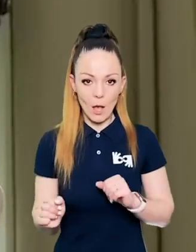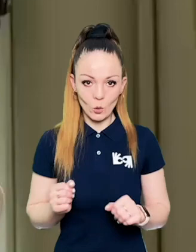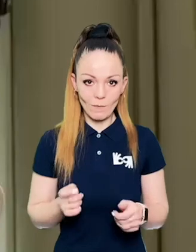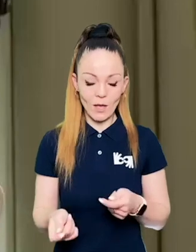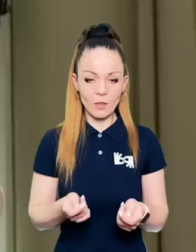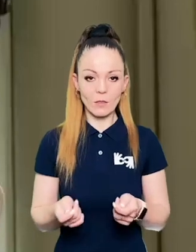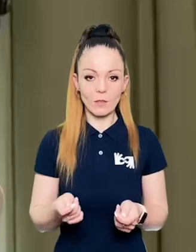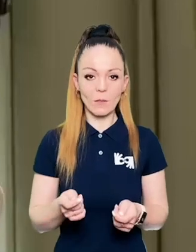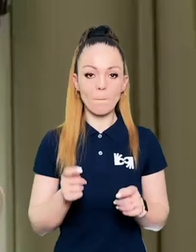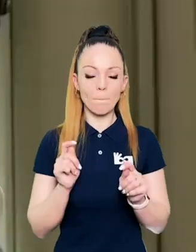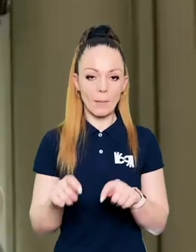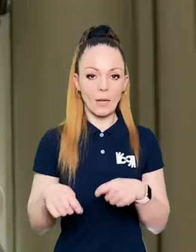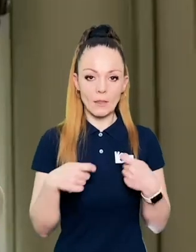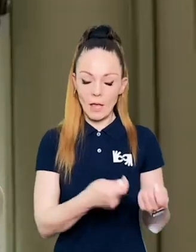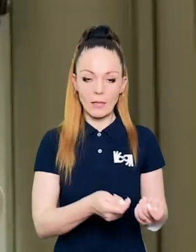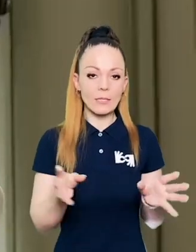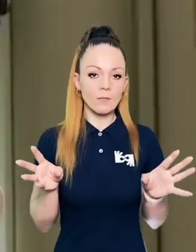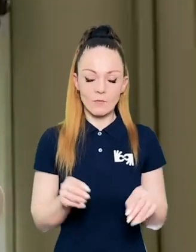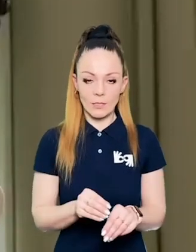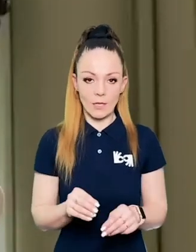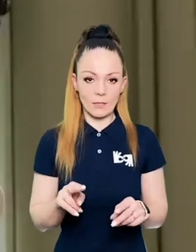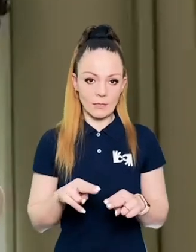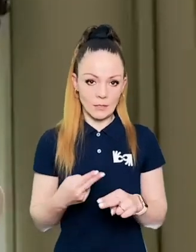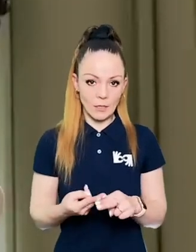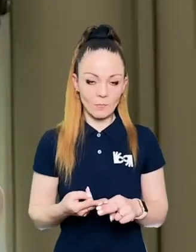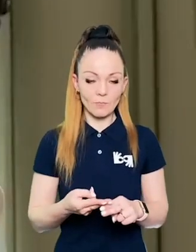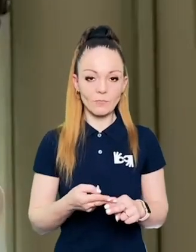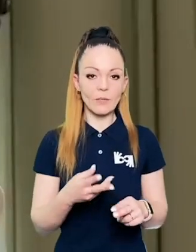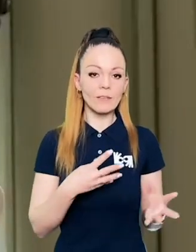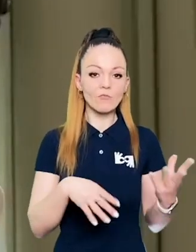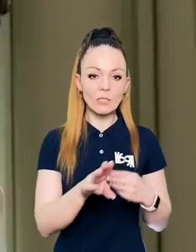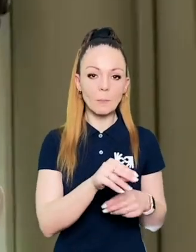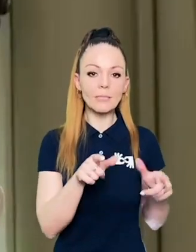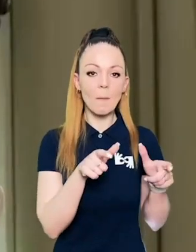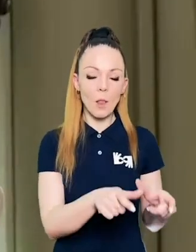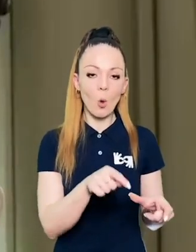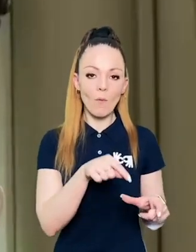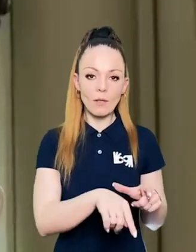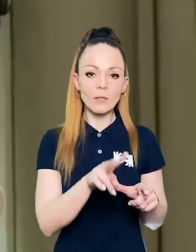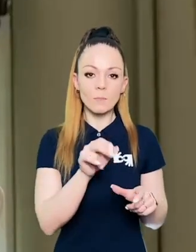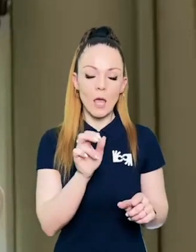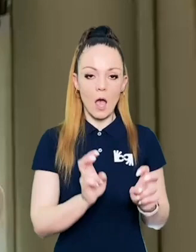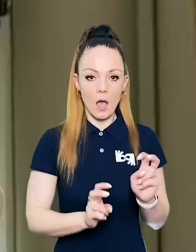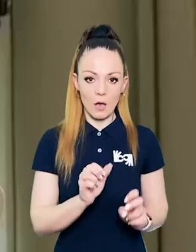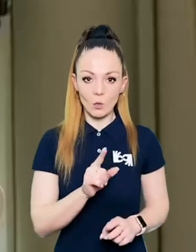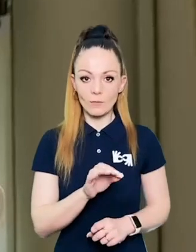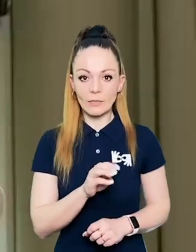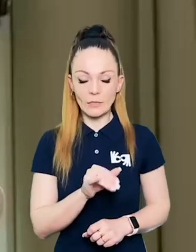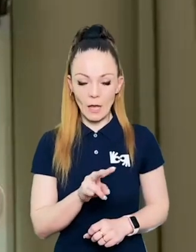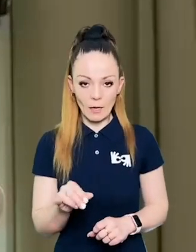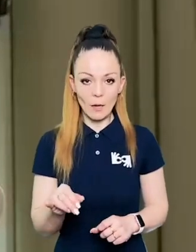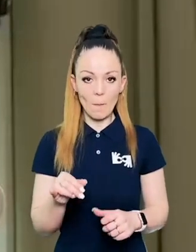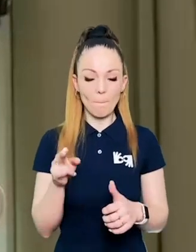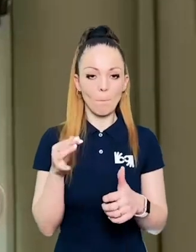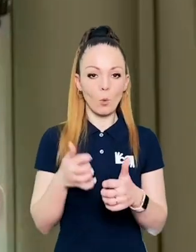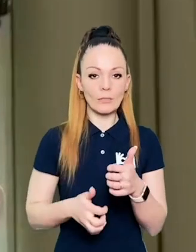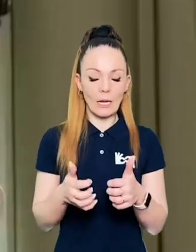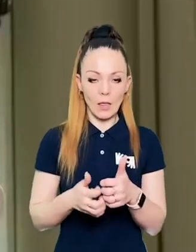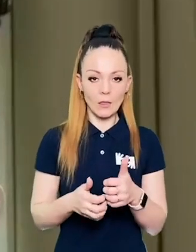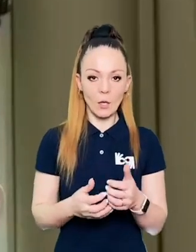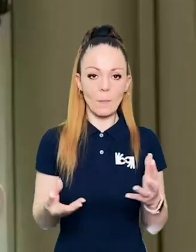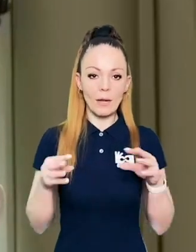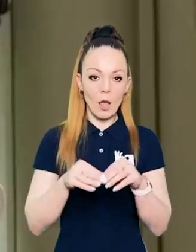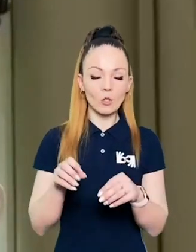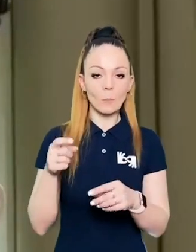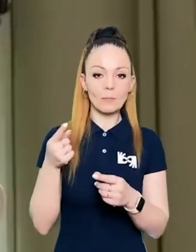Військове командування, вони передали все це всім заблокованим на Азовсталі,